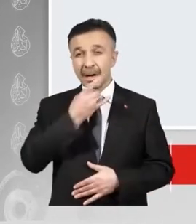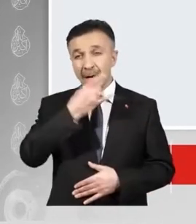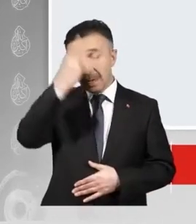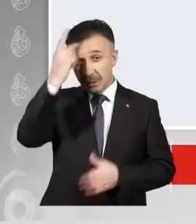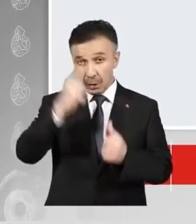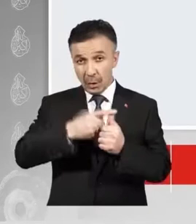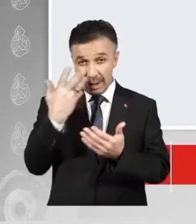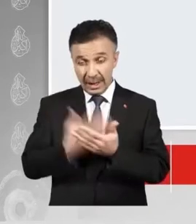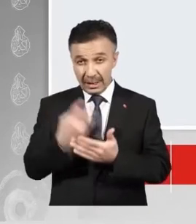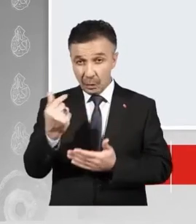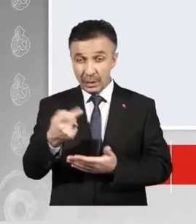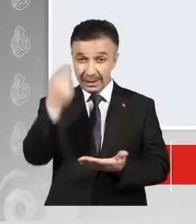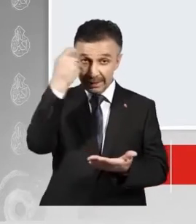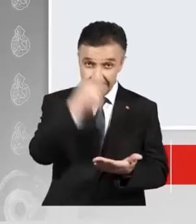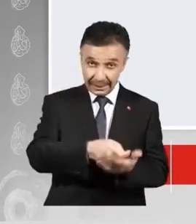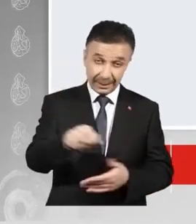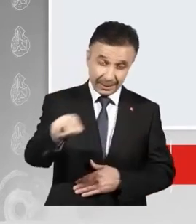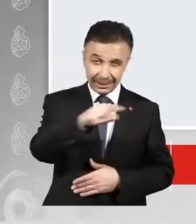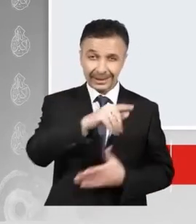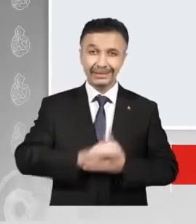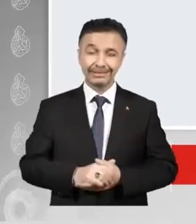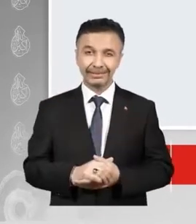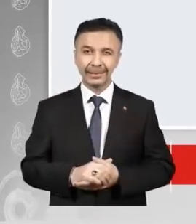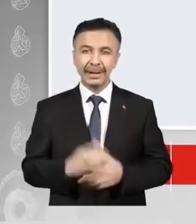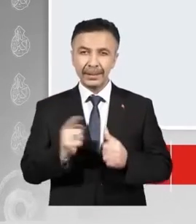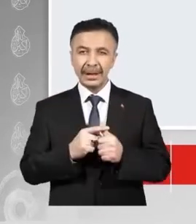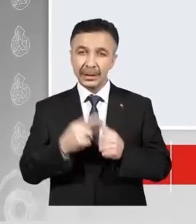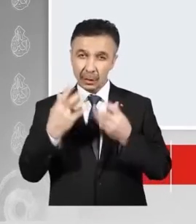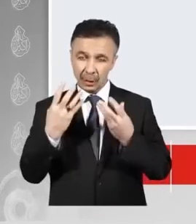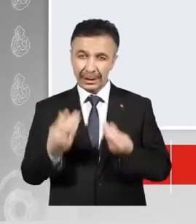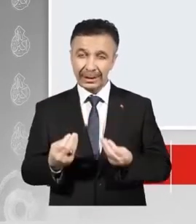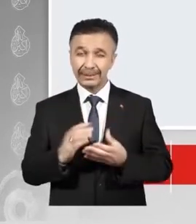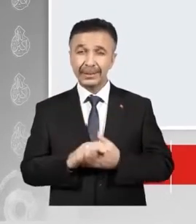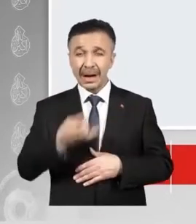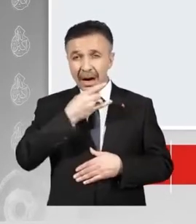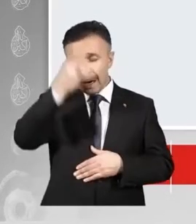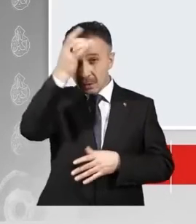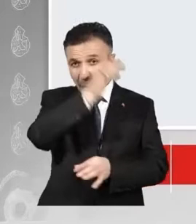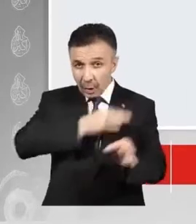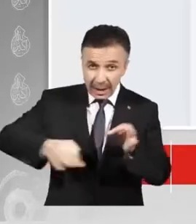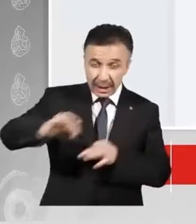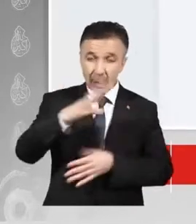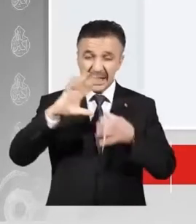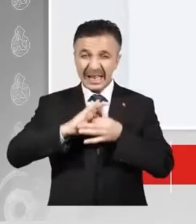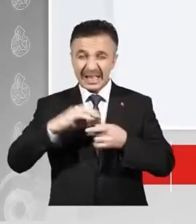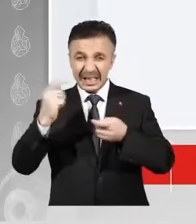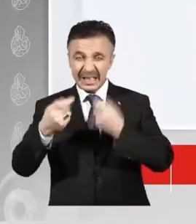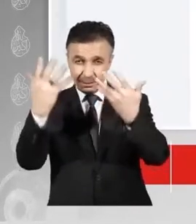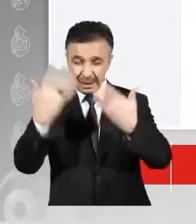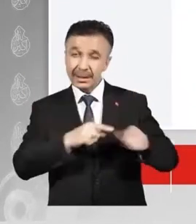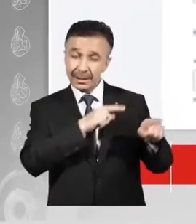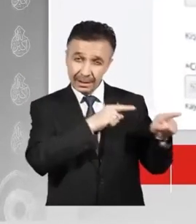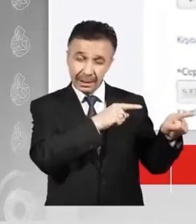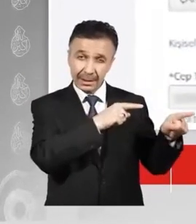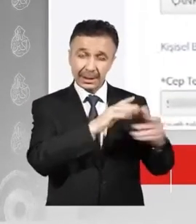yatırınız. Hac ön kayıt ücretini yatırdıysanız ilk aşamada hac organizasyonuyla ilgili işlemlerinizi